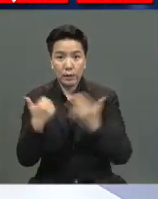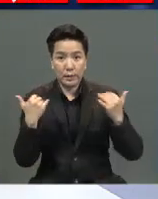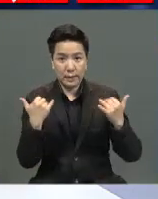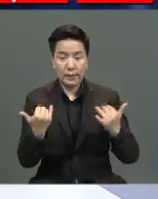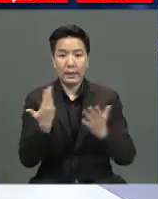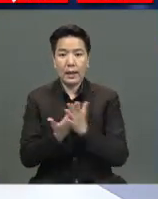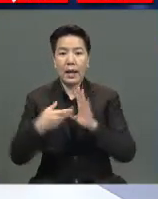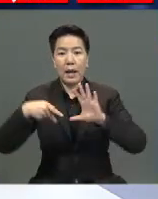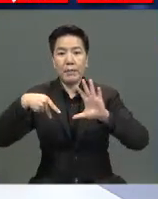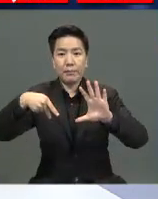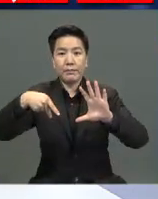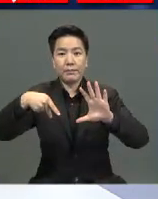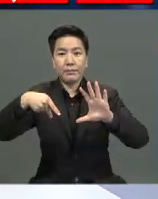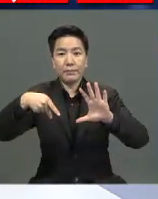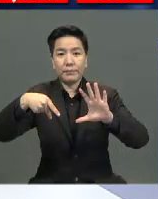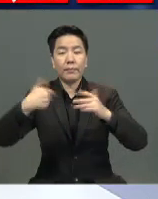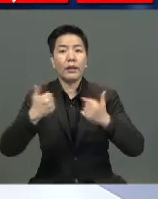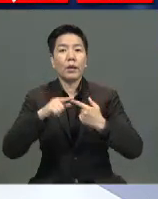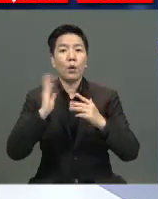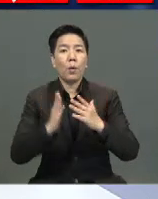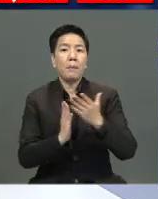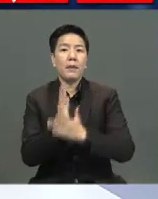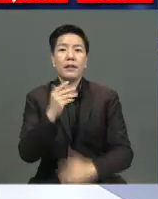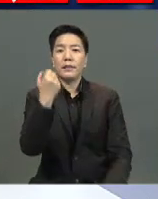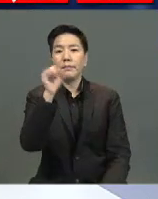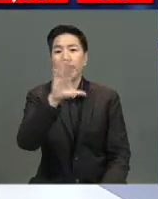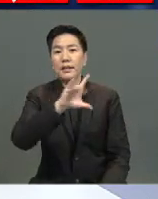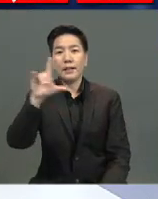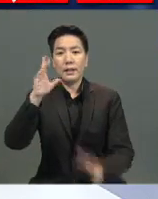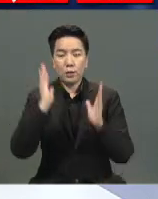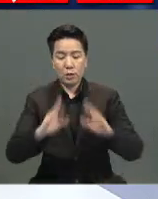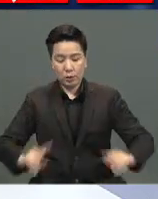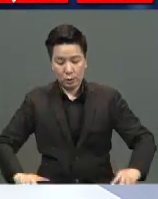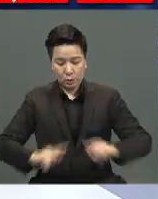อย่าเอาเรื่องการเยียวยากันความคืบหน้าการอยู่อย่างเงิน5,000บาทในจำนวนติดผู้ผ่านเกณฑ์ 15